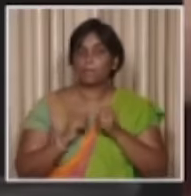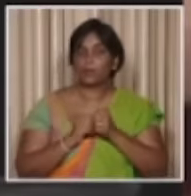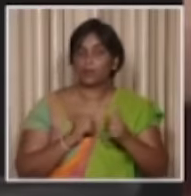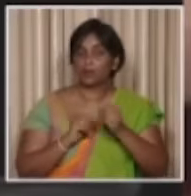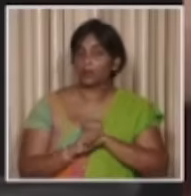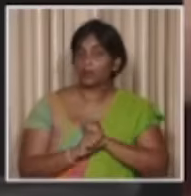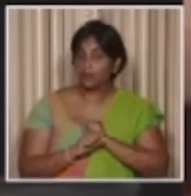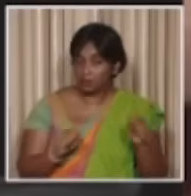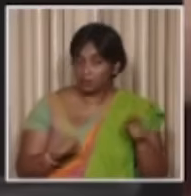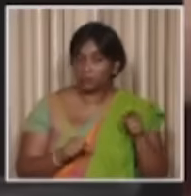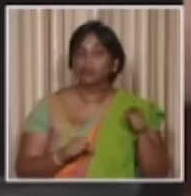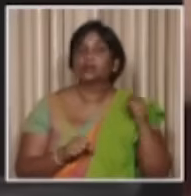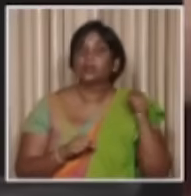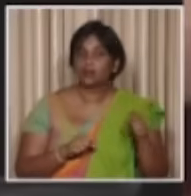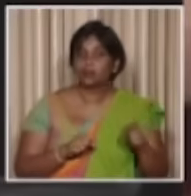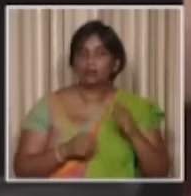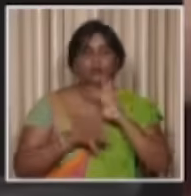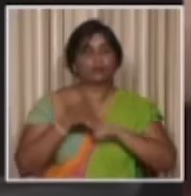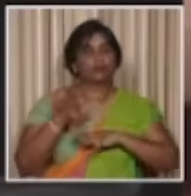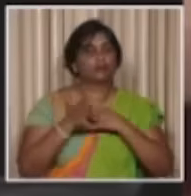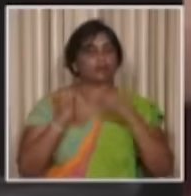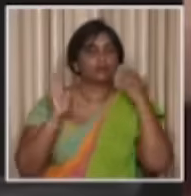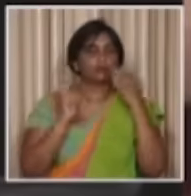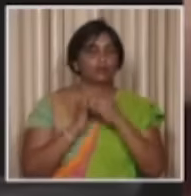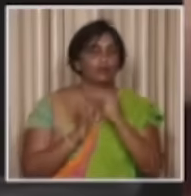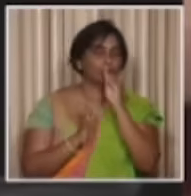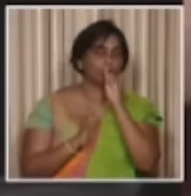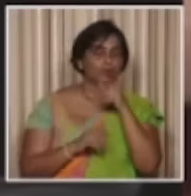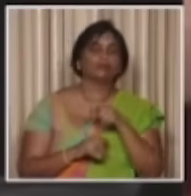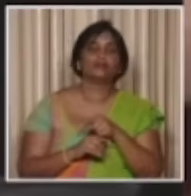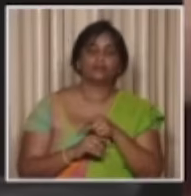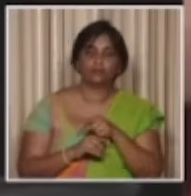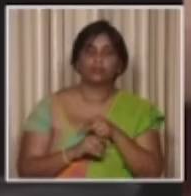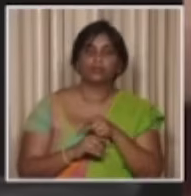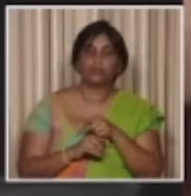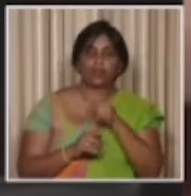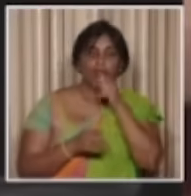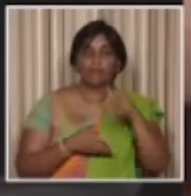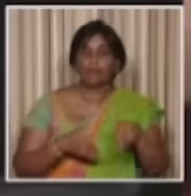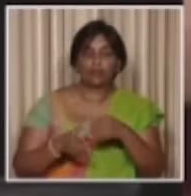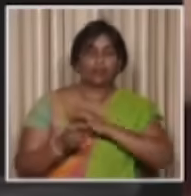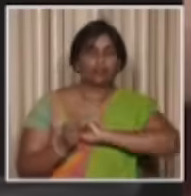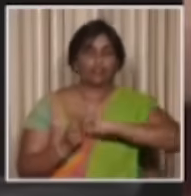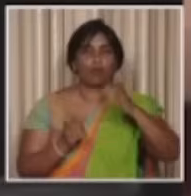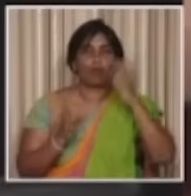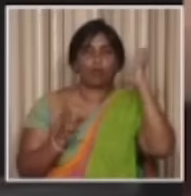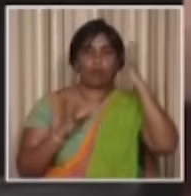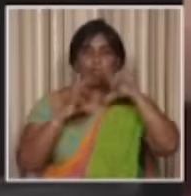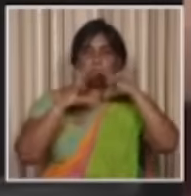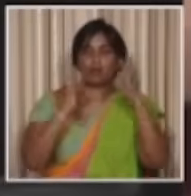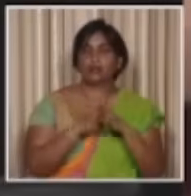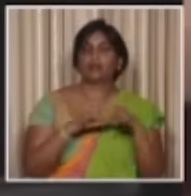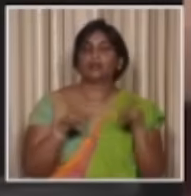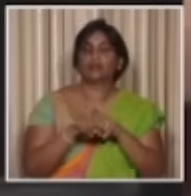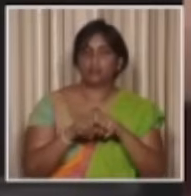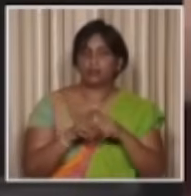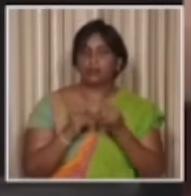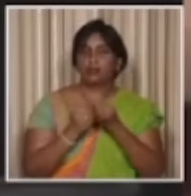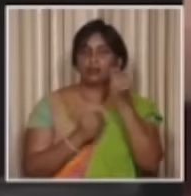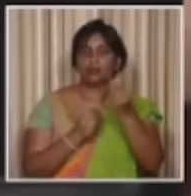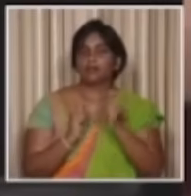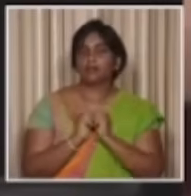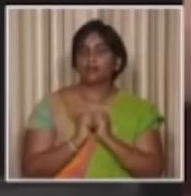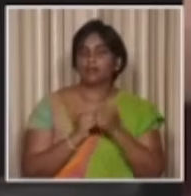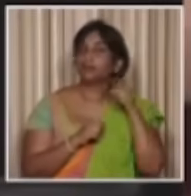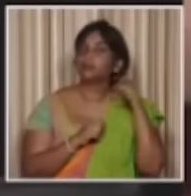ක්‍රියාත්මක නොවන්නේ නම් මේ අයවැය යෝජනා නිකන් හුදෙක්ම අර මහ ගඟට විසි කරන පොල්ෙලි වගේ තමයි මේ දෙන සොච්චමත්